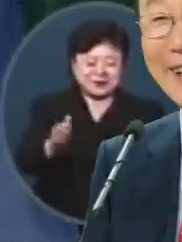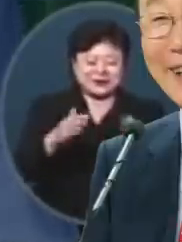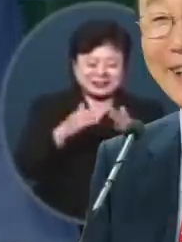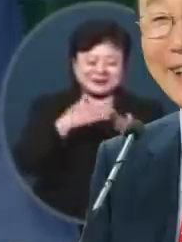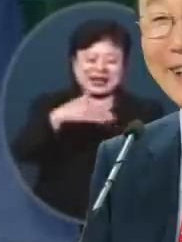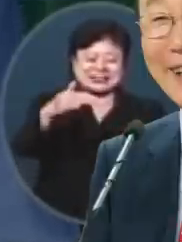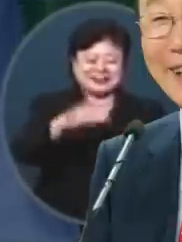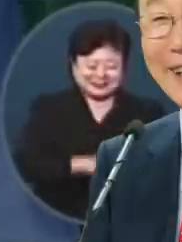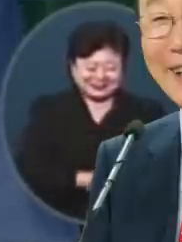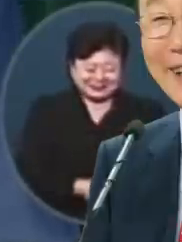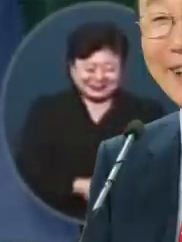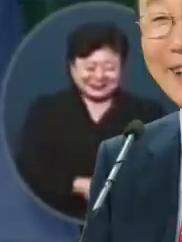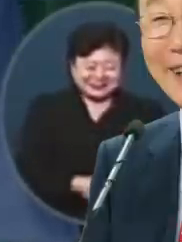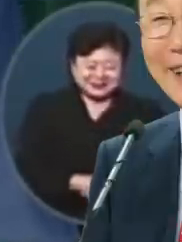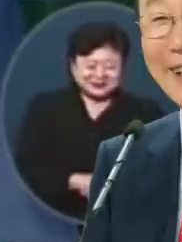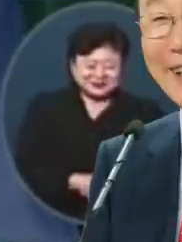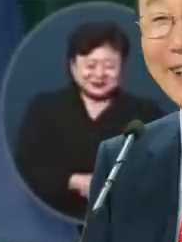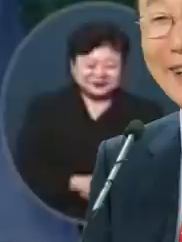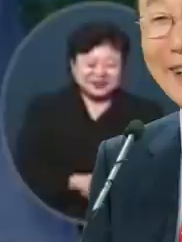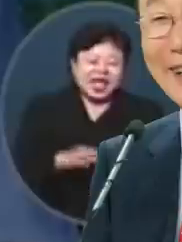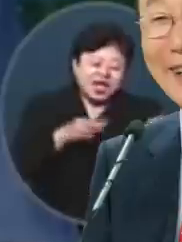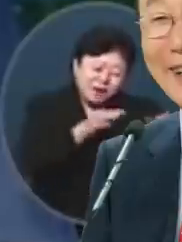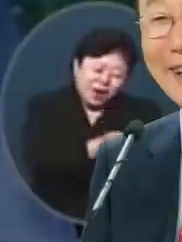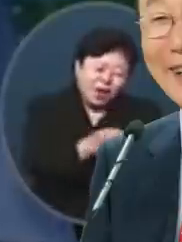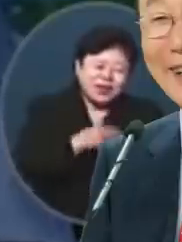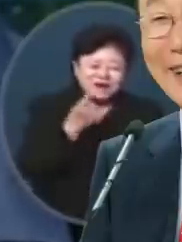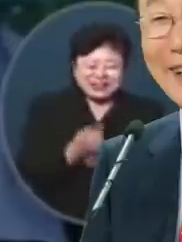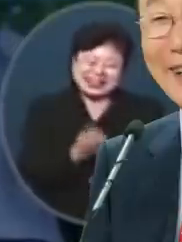들어가시거든 여보 내 왔어요.